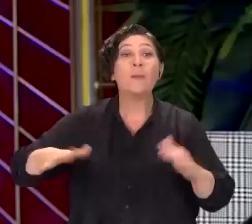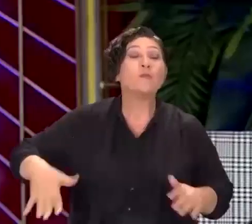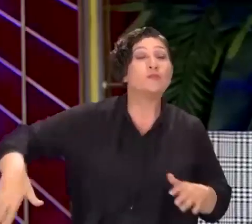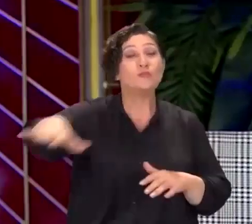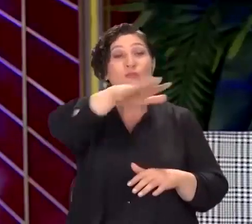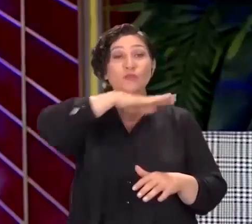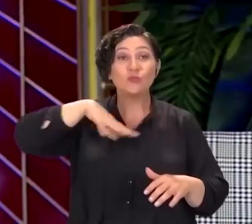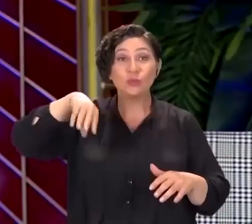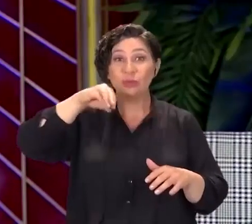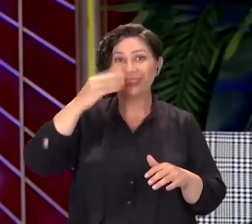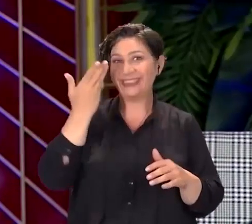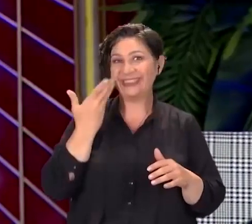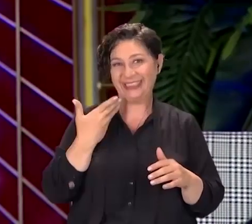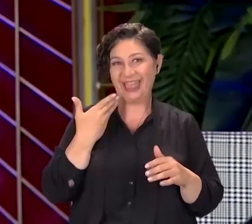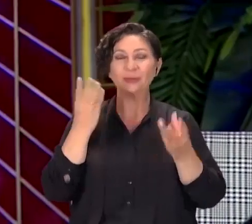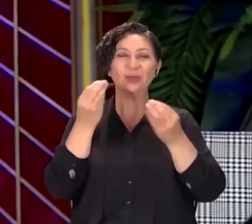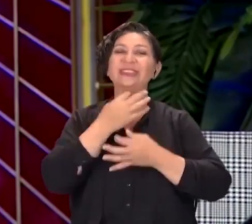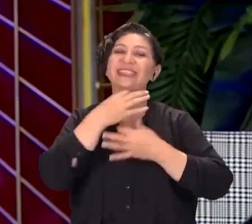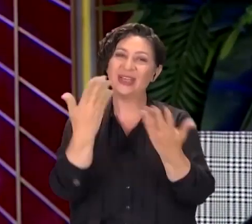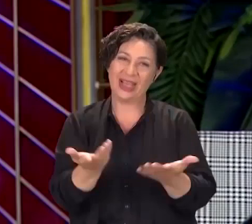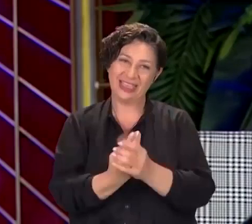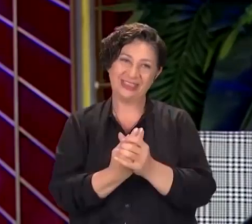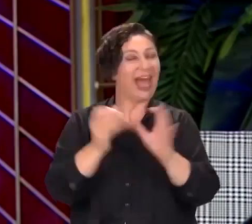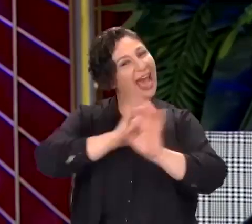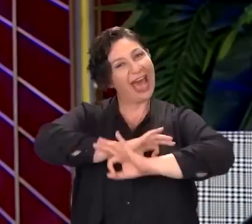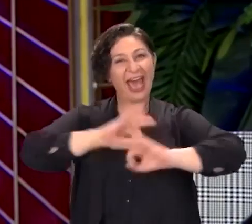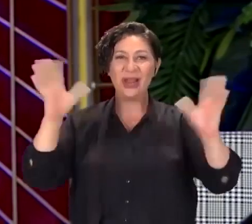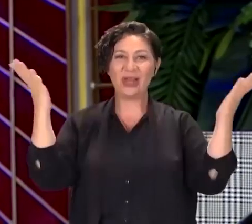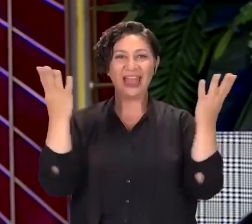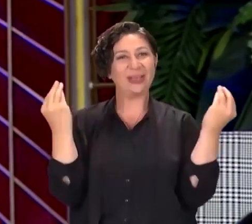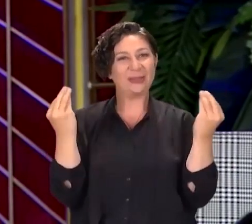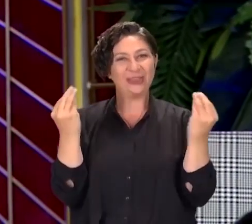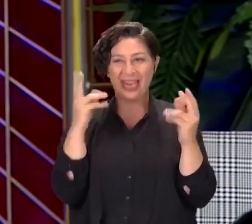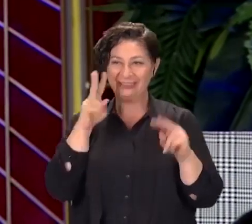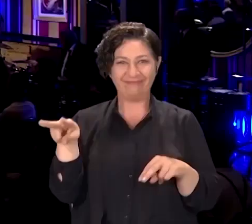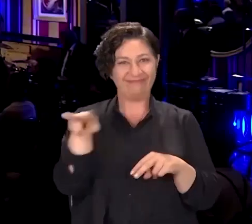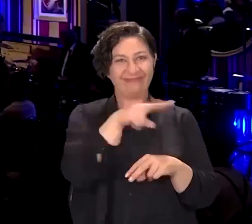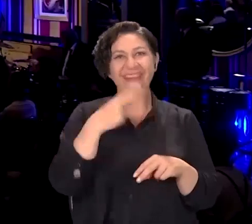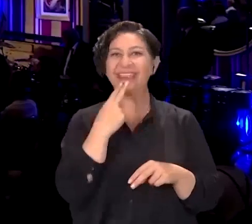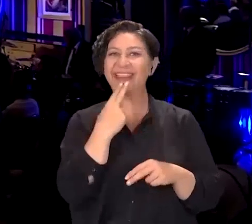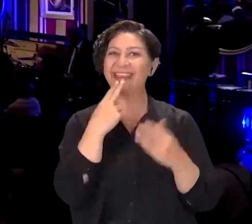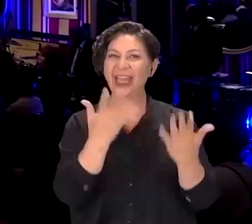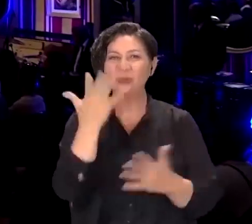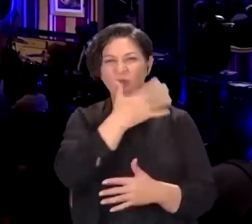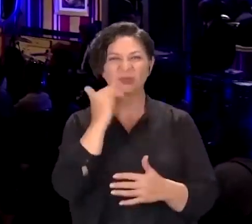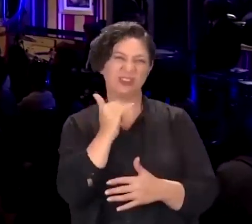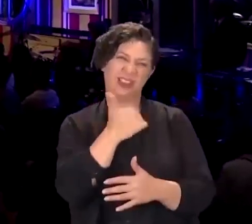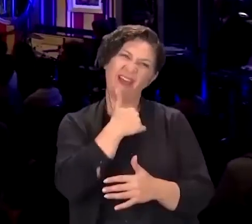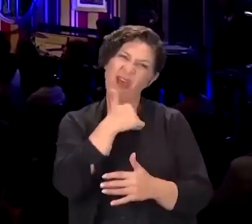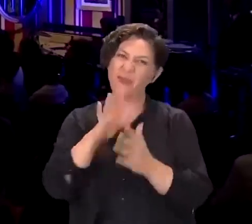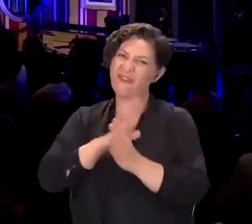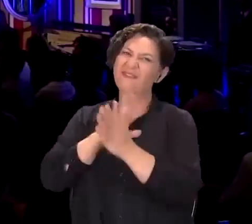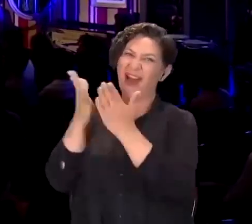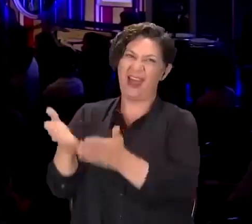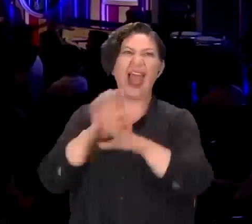bütün İzleyenlerimize çok teşekkür ediyoruz. Harikulade güzellikte kadınlar ve çok çirkin